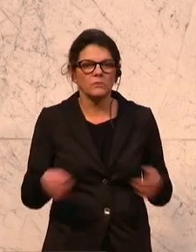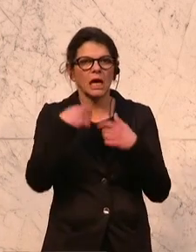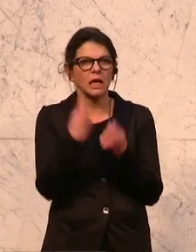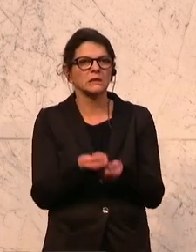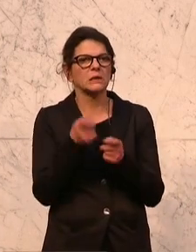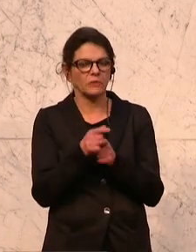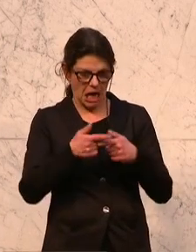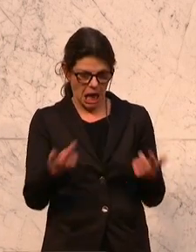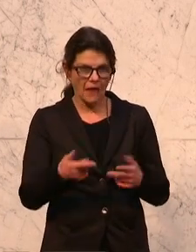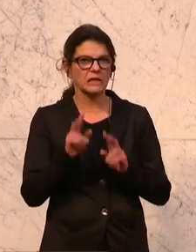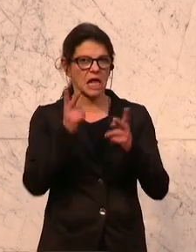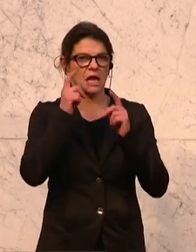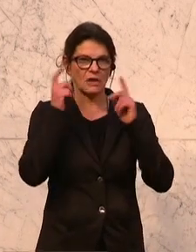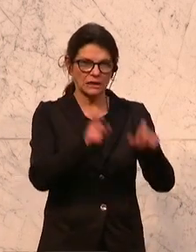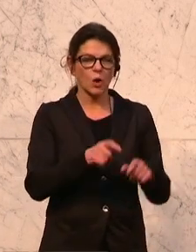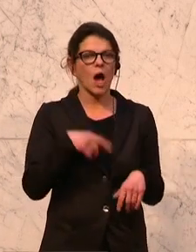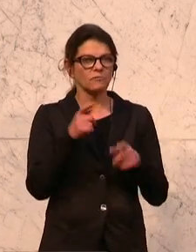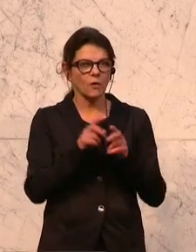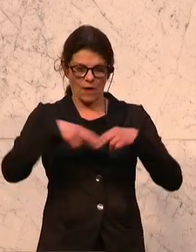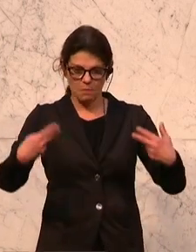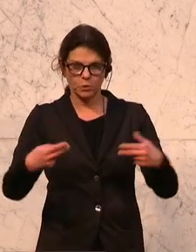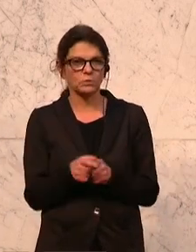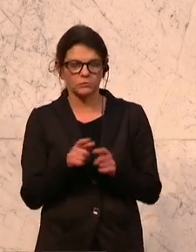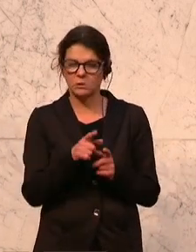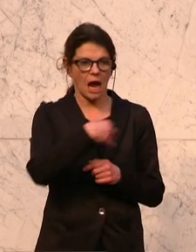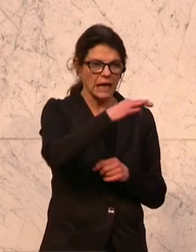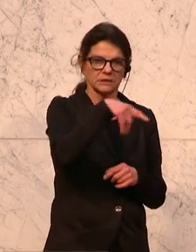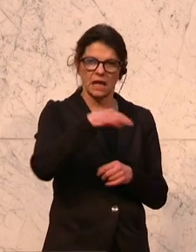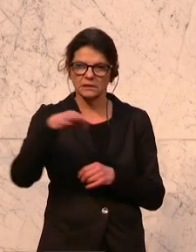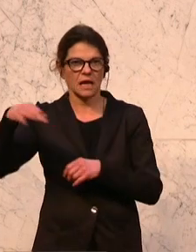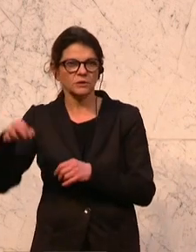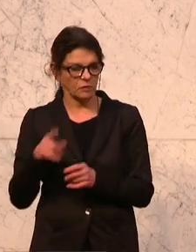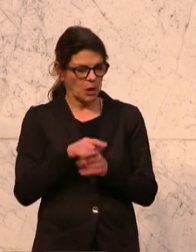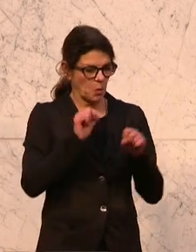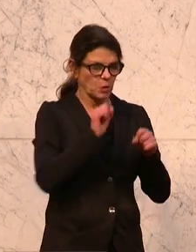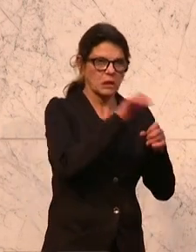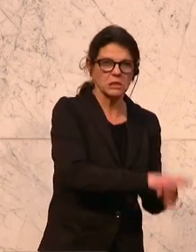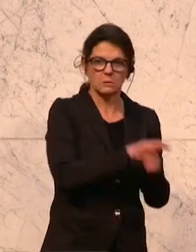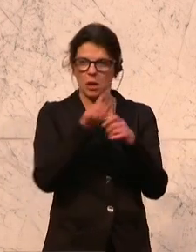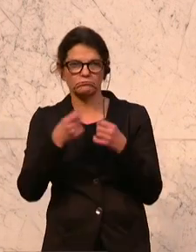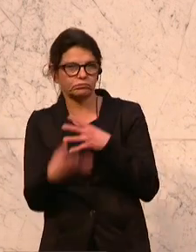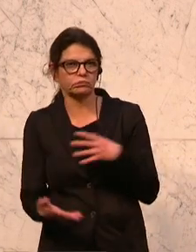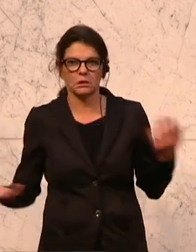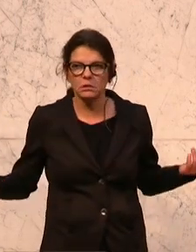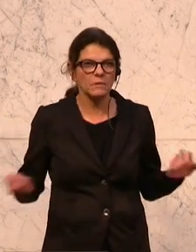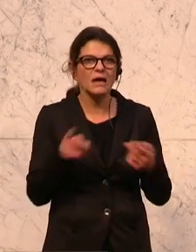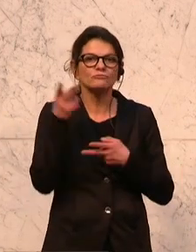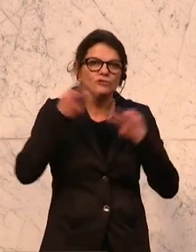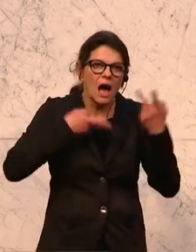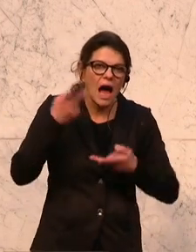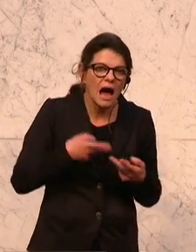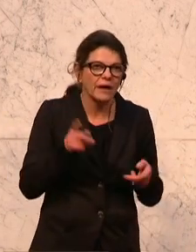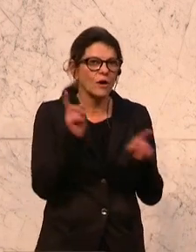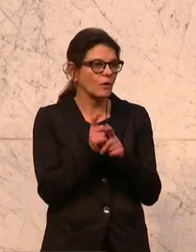Oligopol von Landesenergieversorgern, vom Verbund, die sich wechselseitig sozusagen die Kunden diskriminieren und so weiter und so fort, zum Schaden